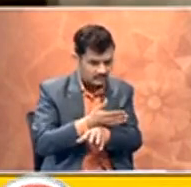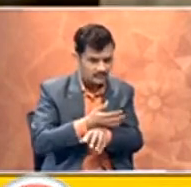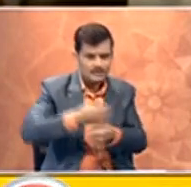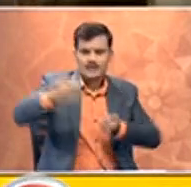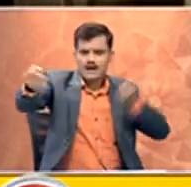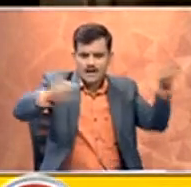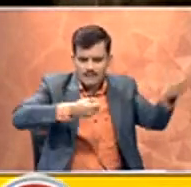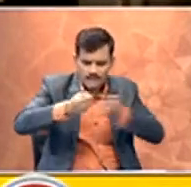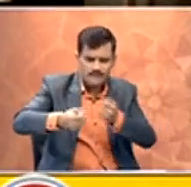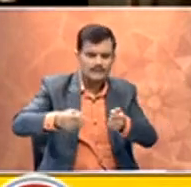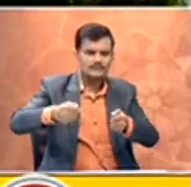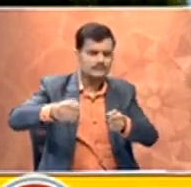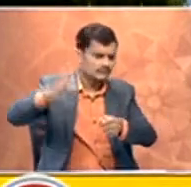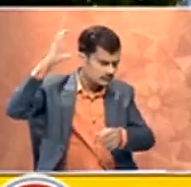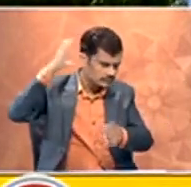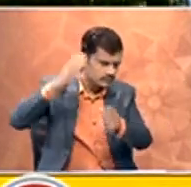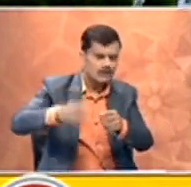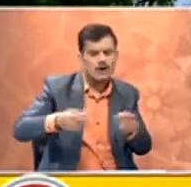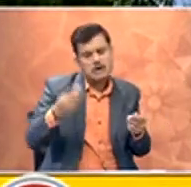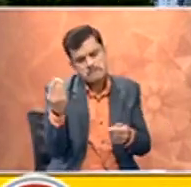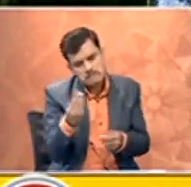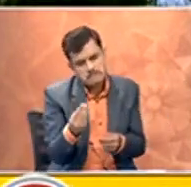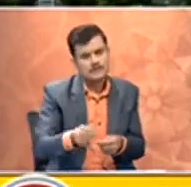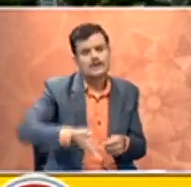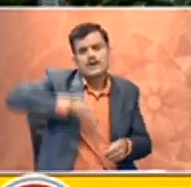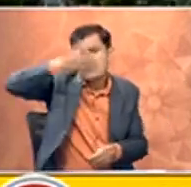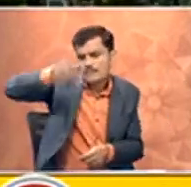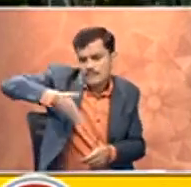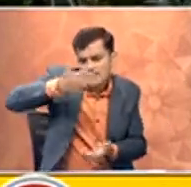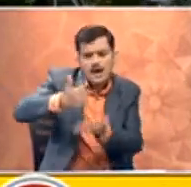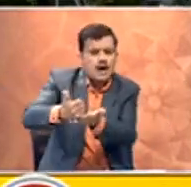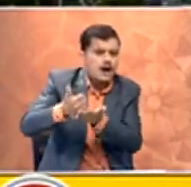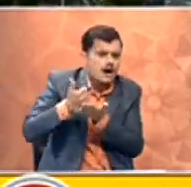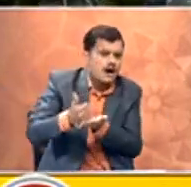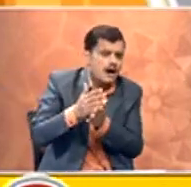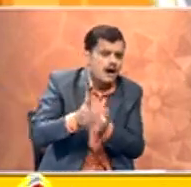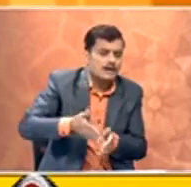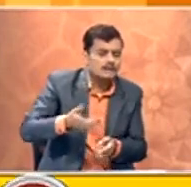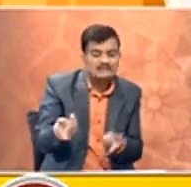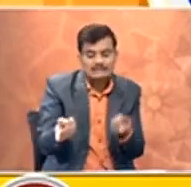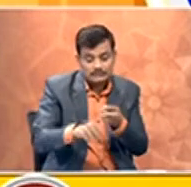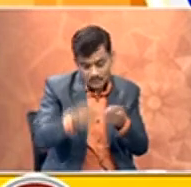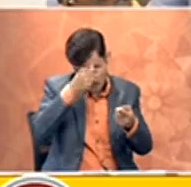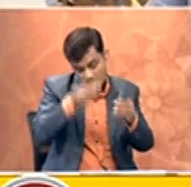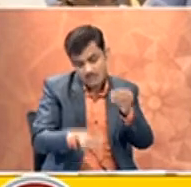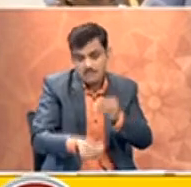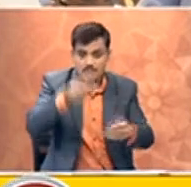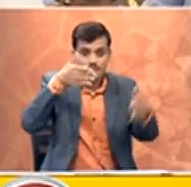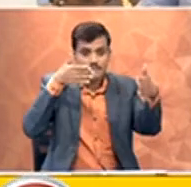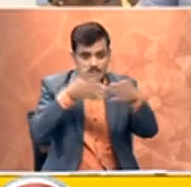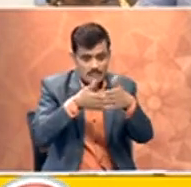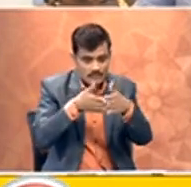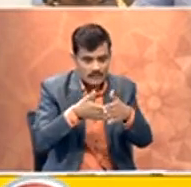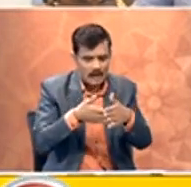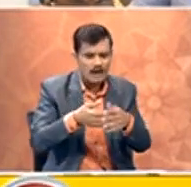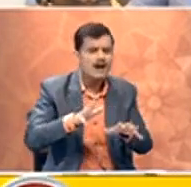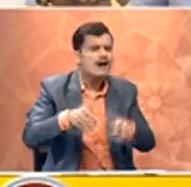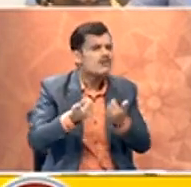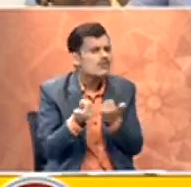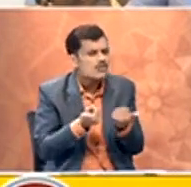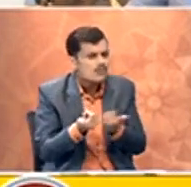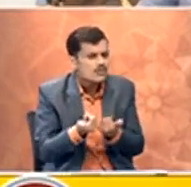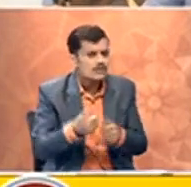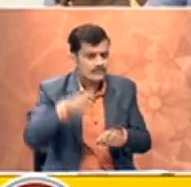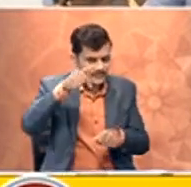या फिर मिल्क ट्रेनों का सहारा लिया जाता था। लेकिन इसमें भी चुनौतियां कम नहीं थी। एक तो यह